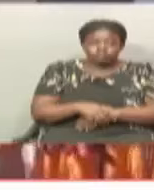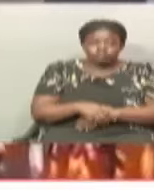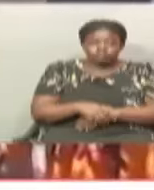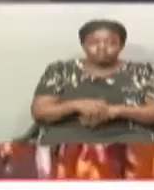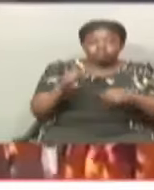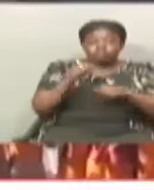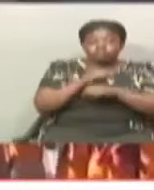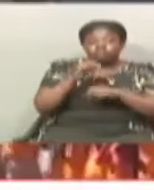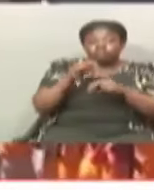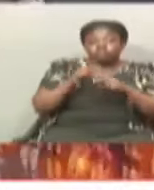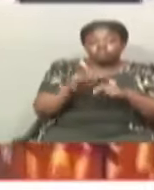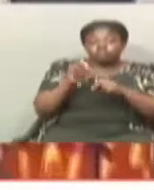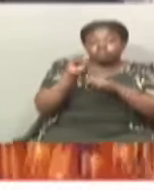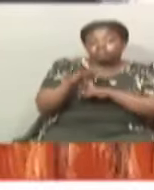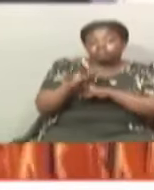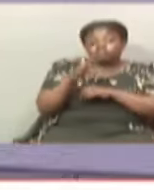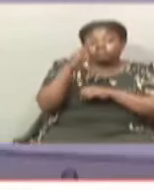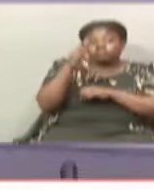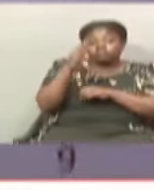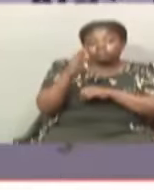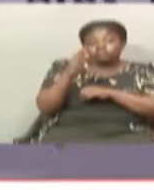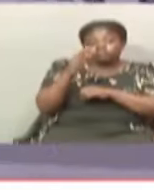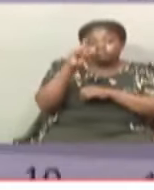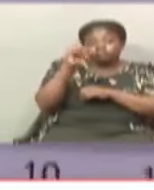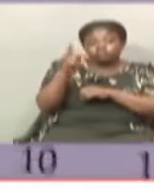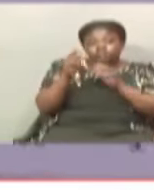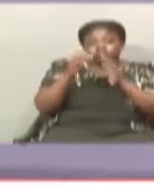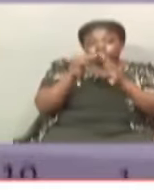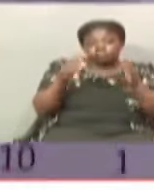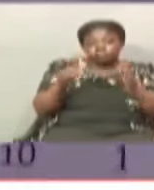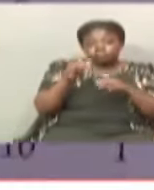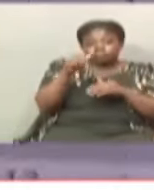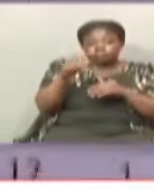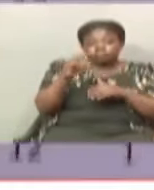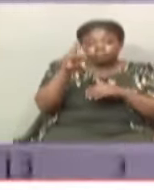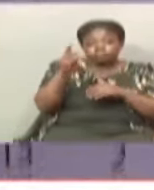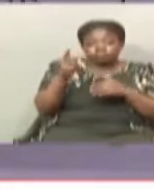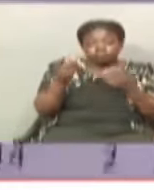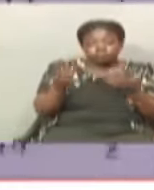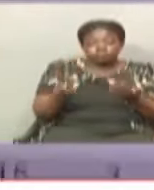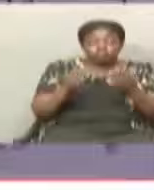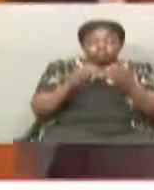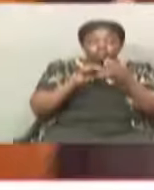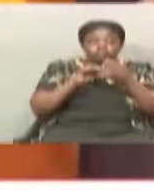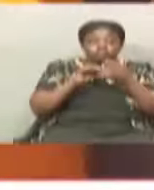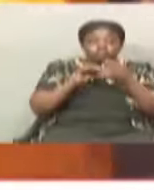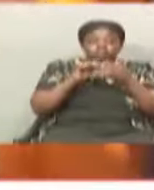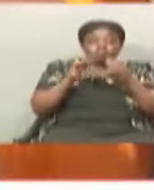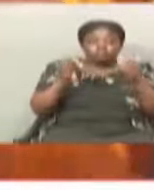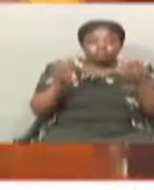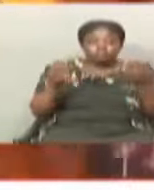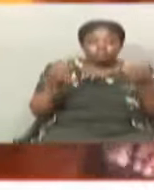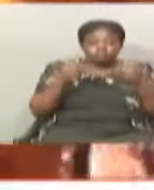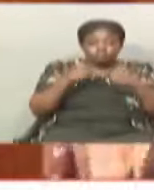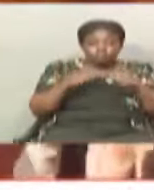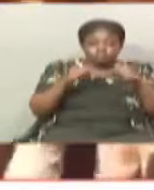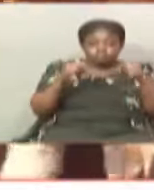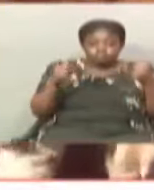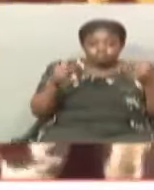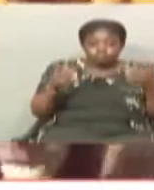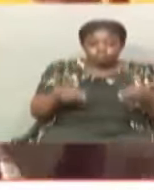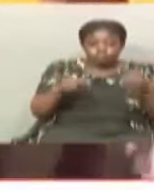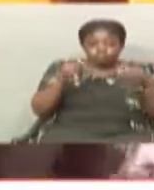ku somero batu zabezi kuna bibinga bana bayitdem daliso gata basigade muri okubiri olokoro bulunje bisimira bode